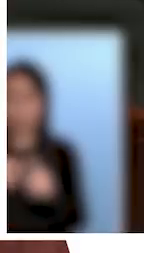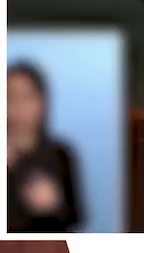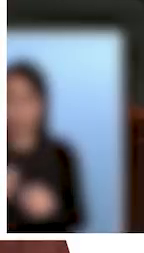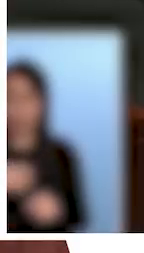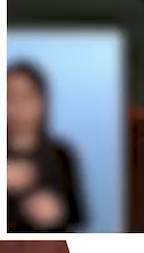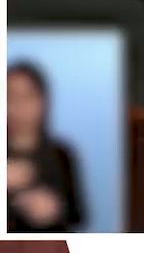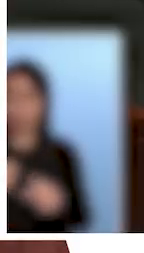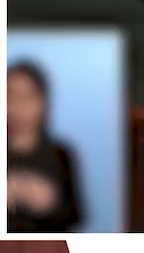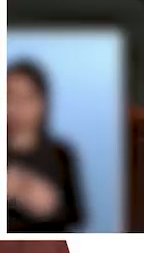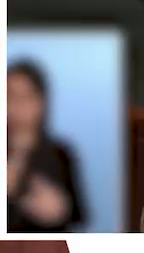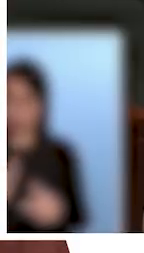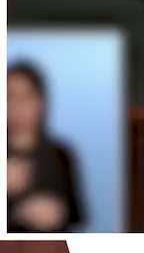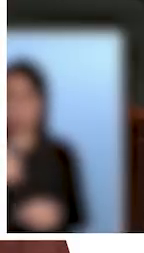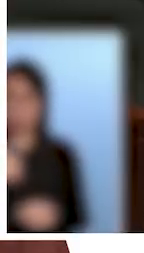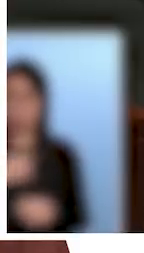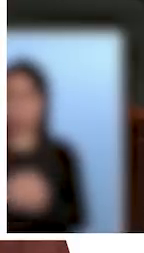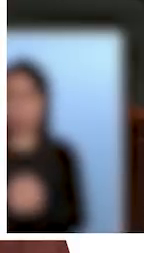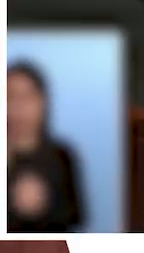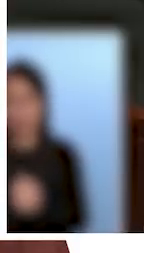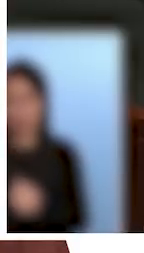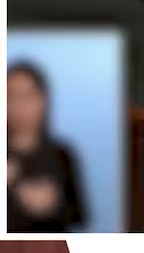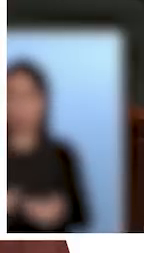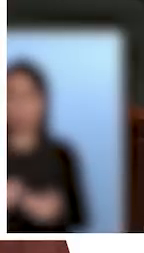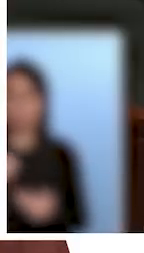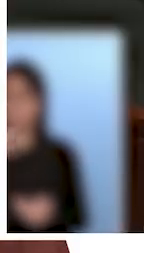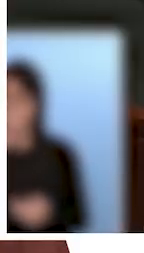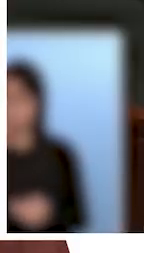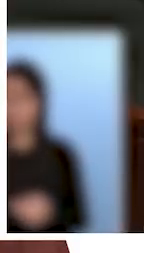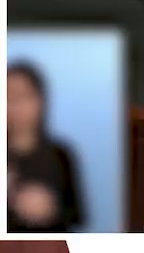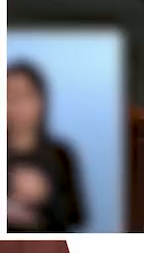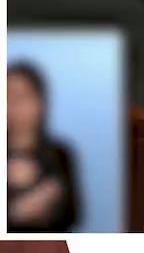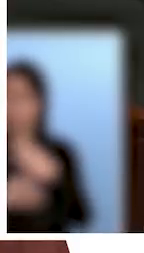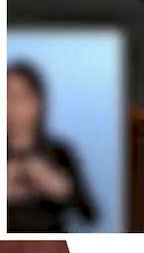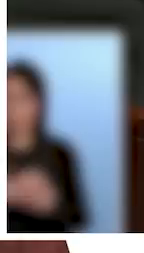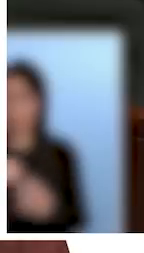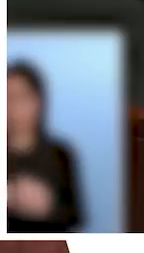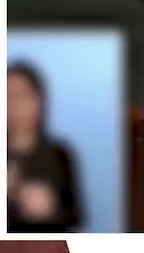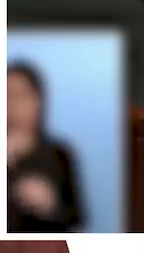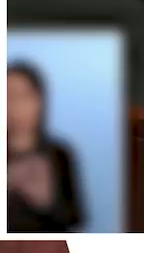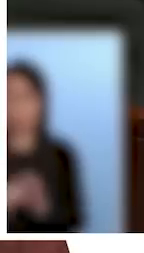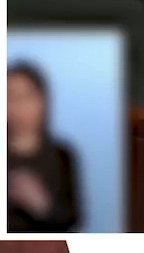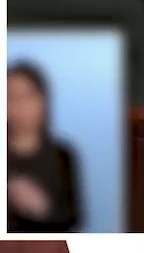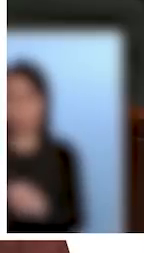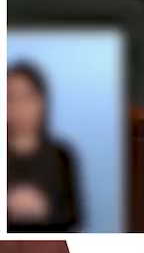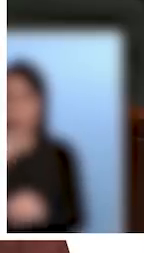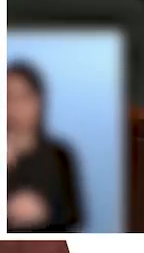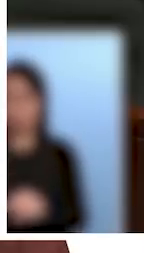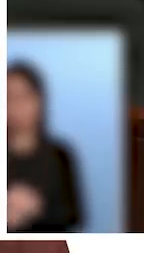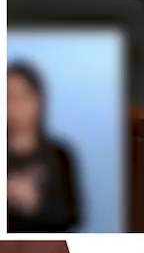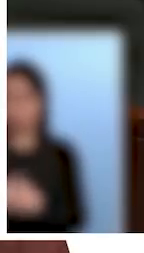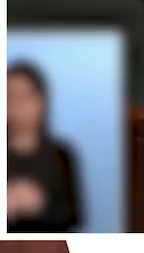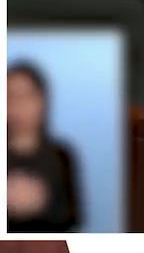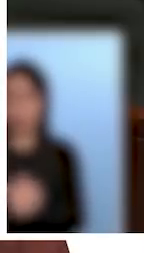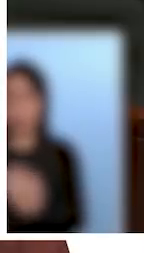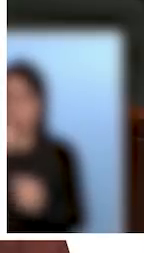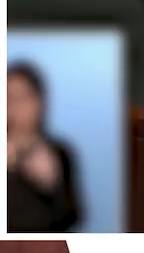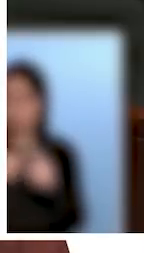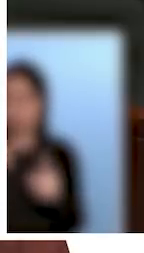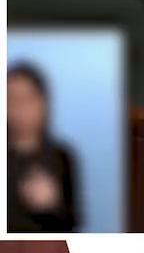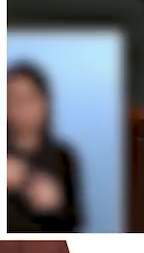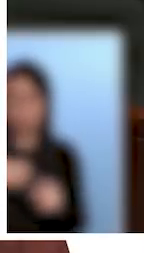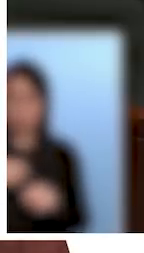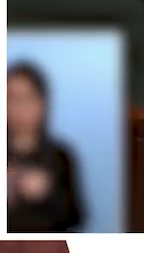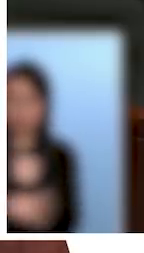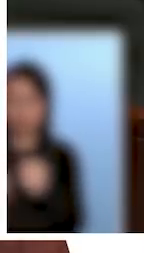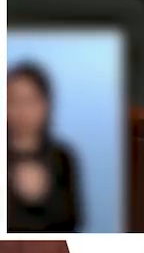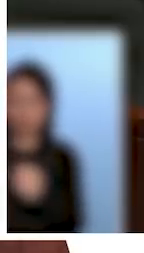嘅公正。所以咧，我希望咧喺度寄語司法機構，就住近日有好多嘅市民對於司法機構嘅